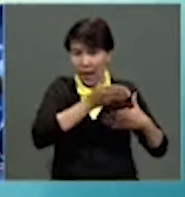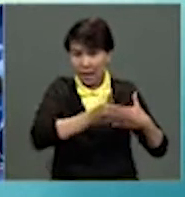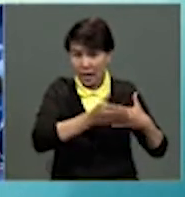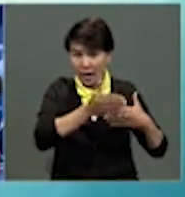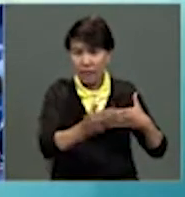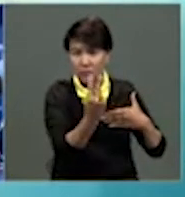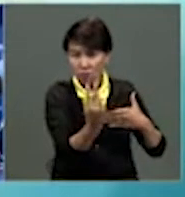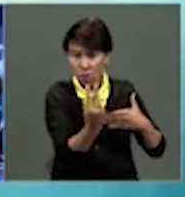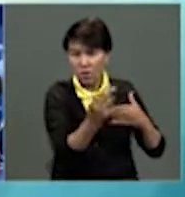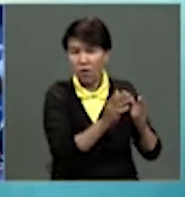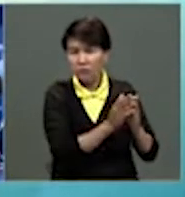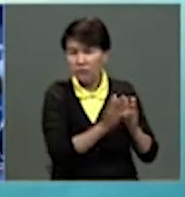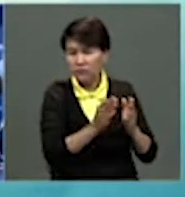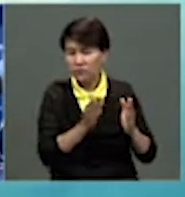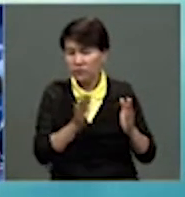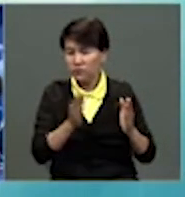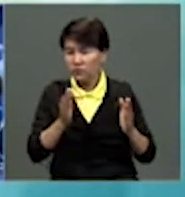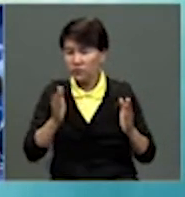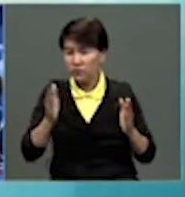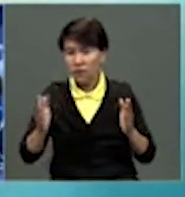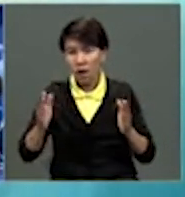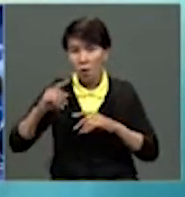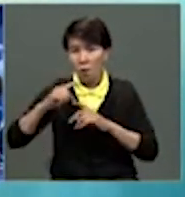1กรกฎาคมขึ้นเป็นระยะที่ 5